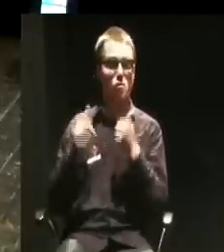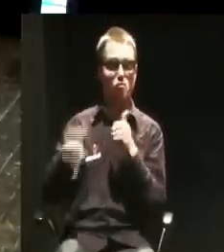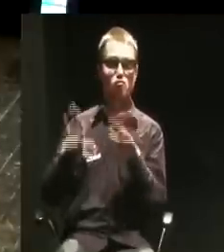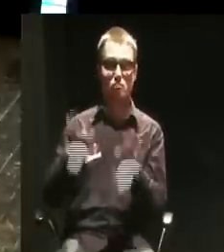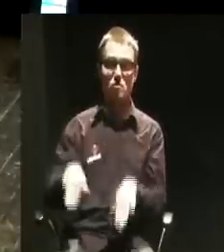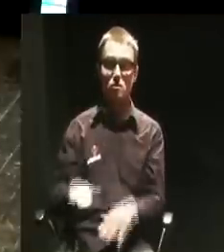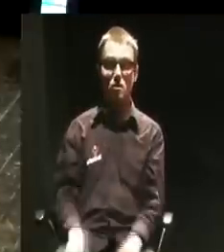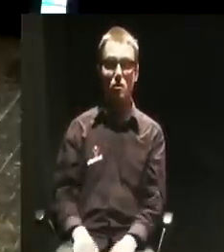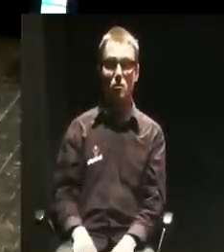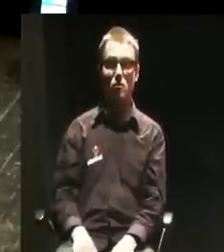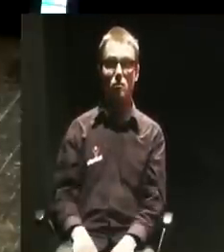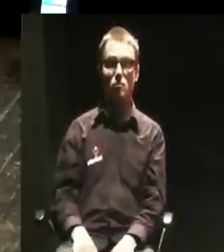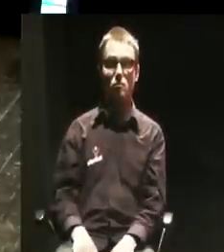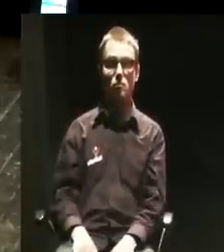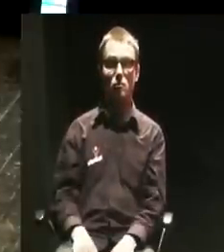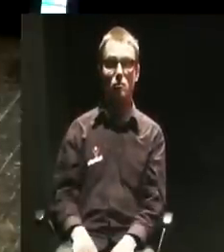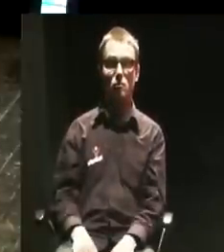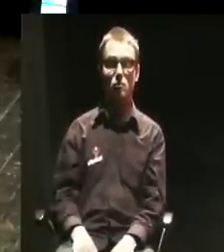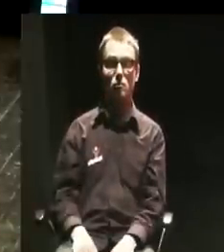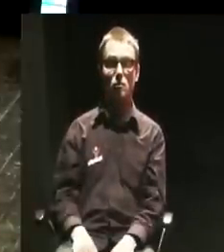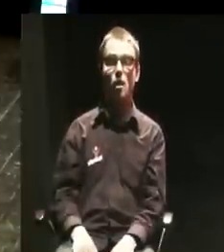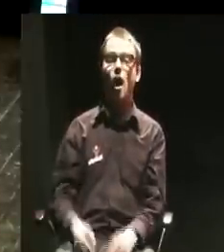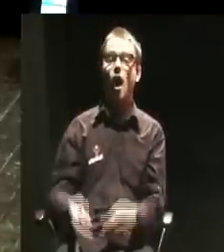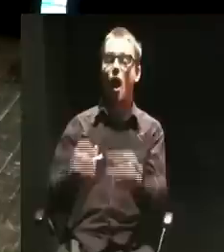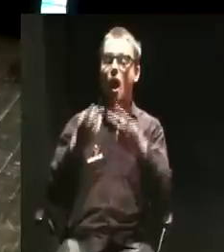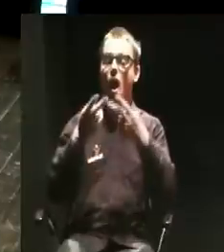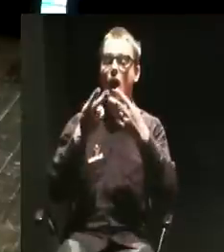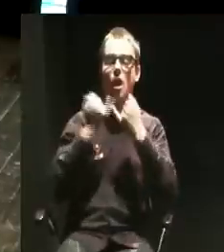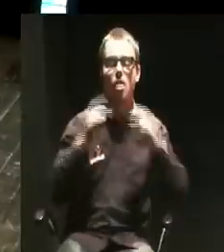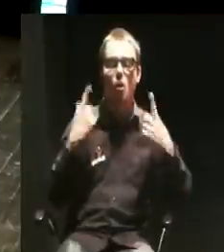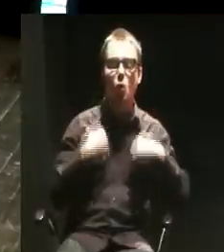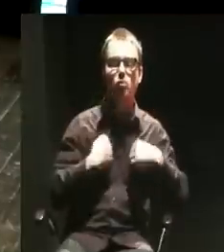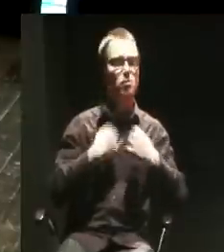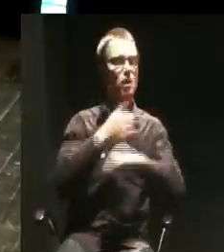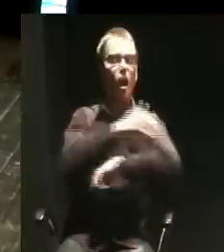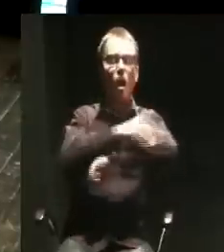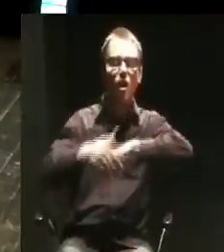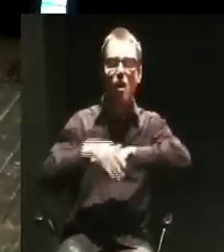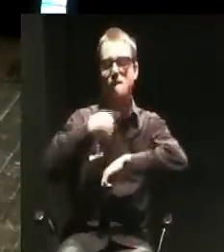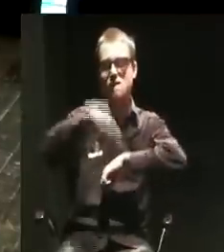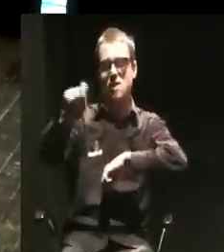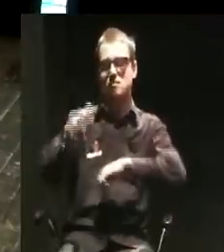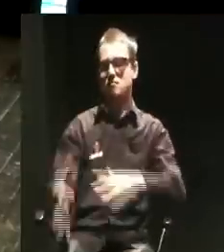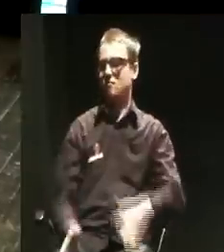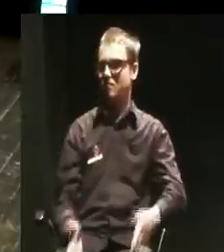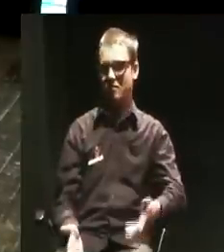przez dłuższy okres dorabiała się na zmywaku w Anglii. I takich sukcesów pewnie wy,